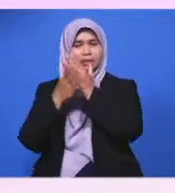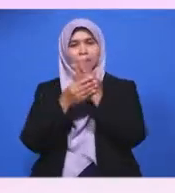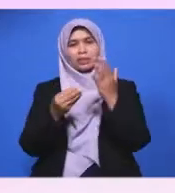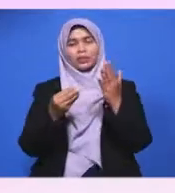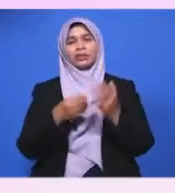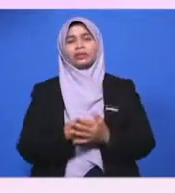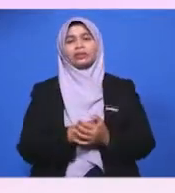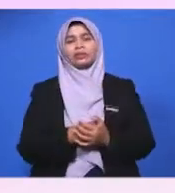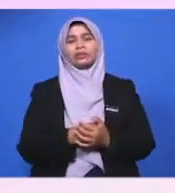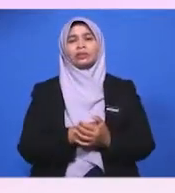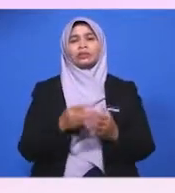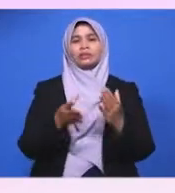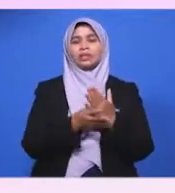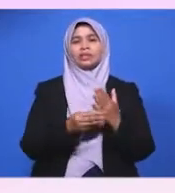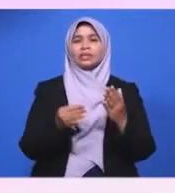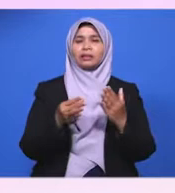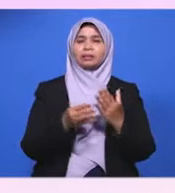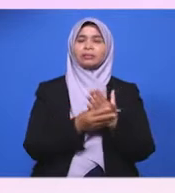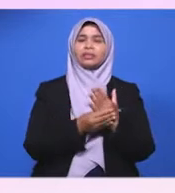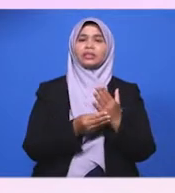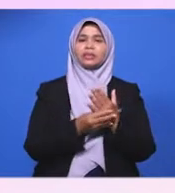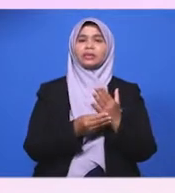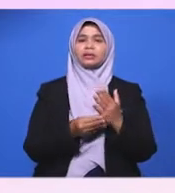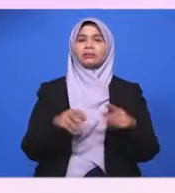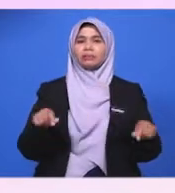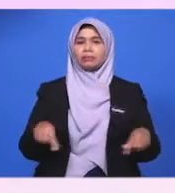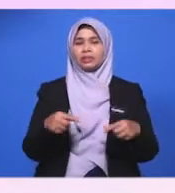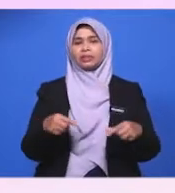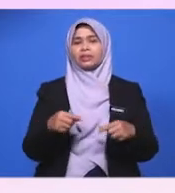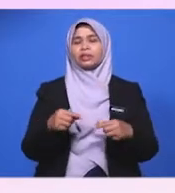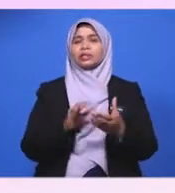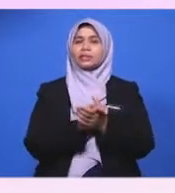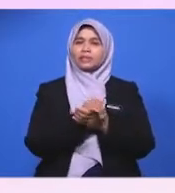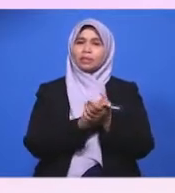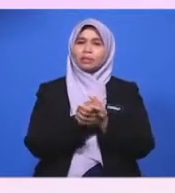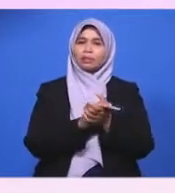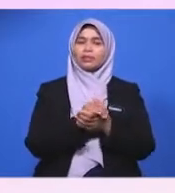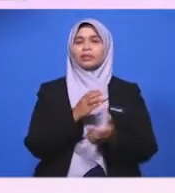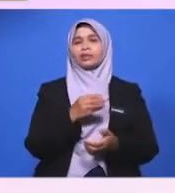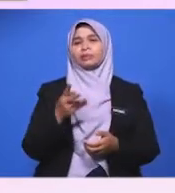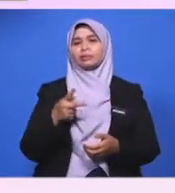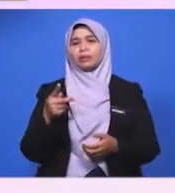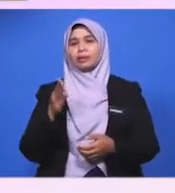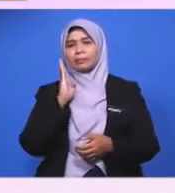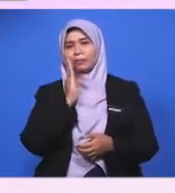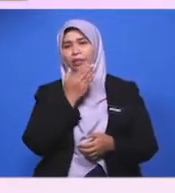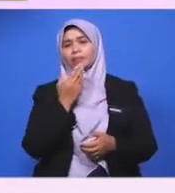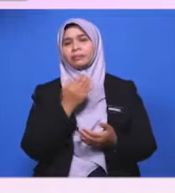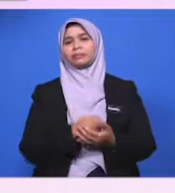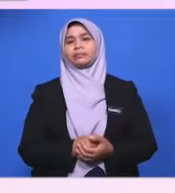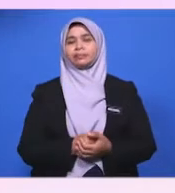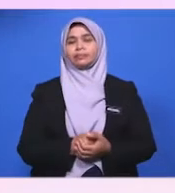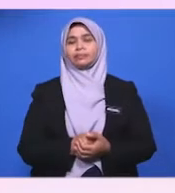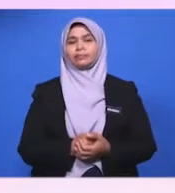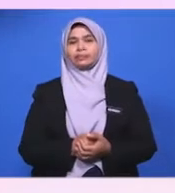yang akan menghasilkan minyak masak, sabun dan barangan kosmetik. Baiklah